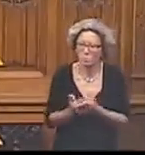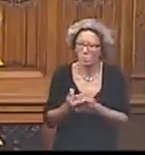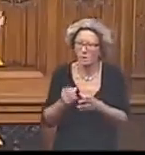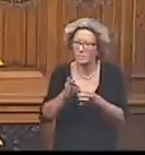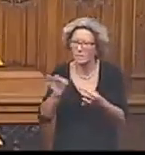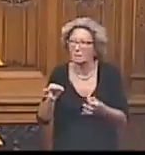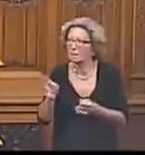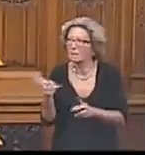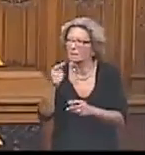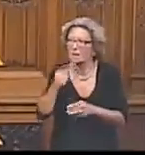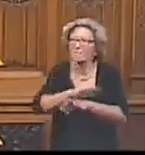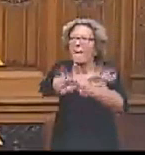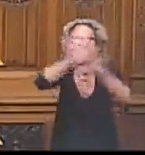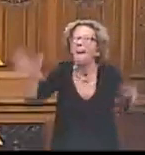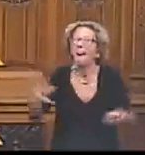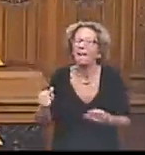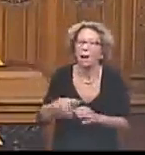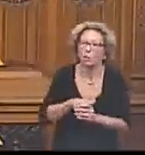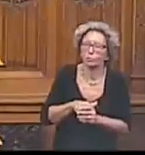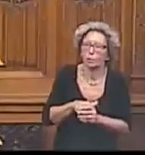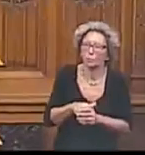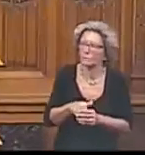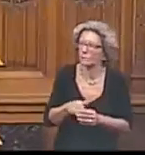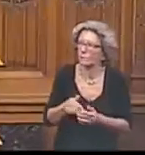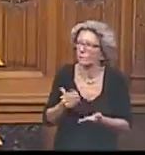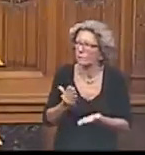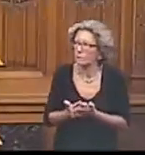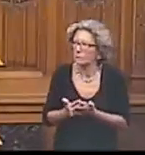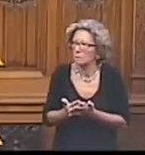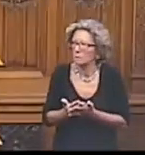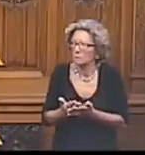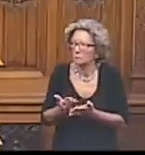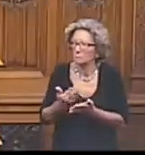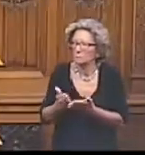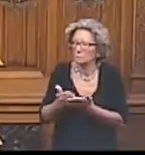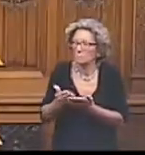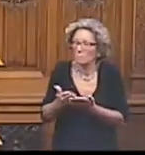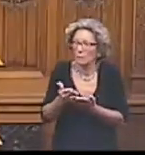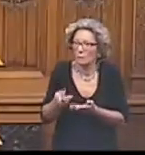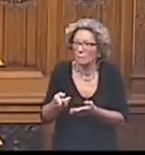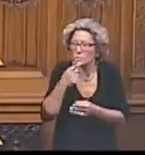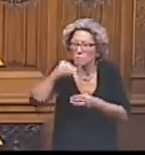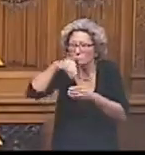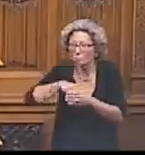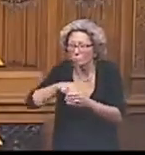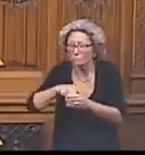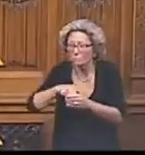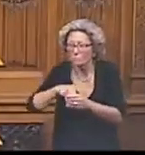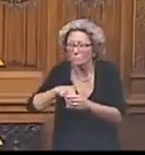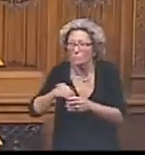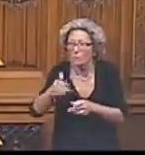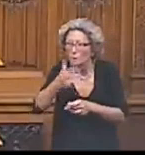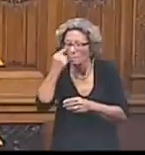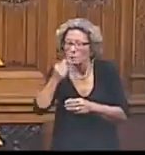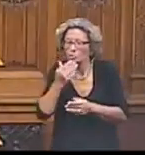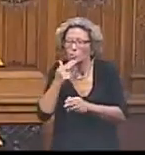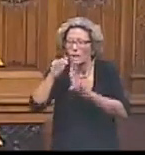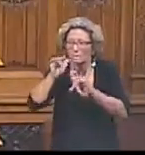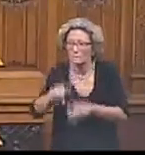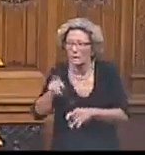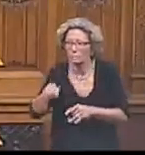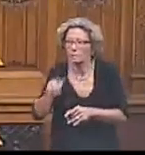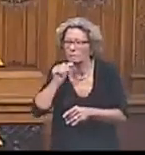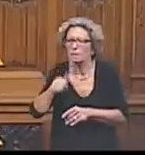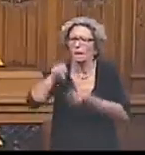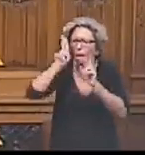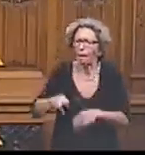Wir können doch nicht alle aufnehmen. Man könnte sich damit auseinandersetzen, was man damit impliziert, wenn man sagt, Menschen, die da sind, sind zu